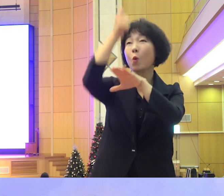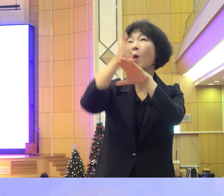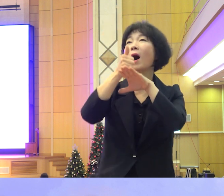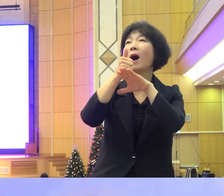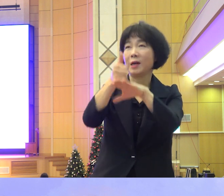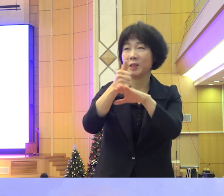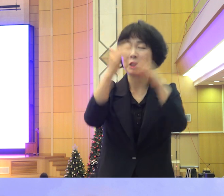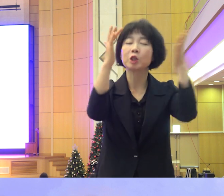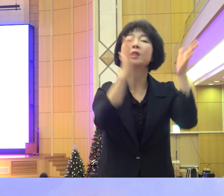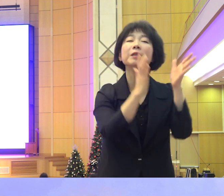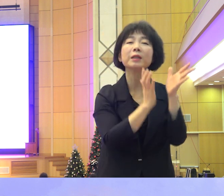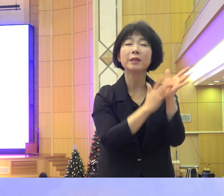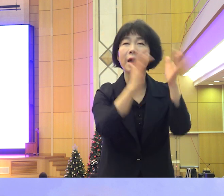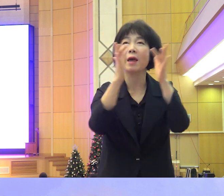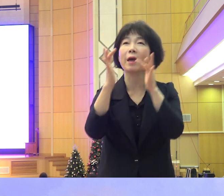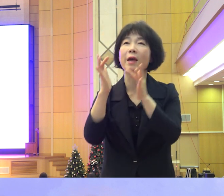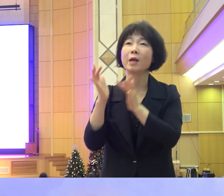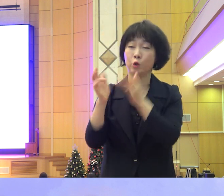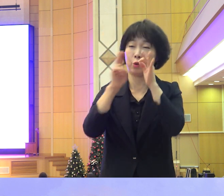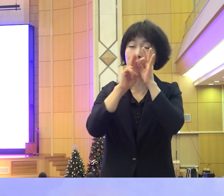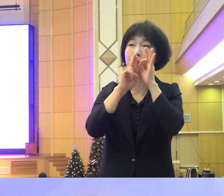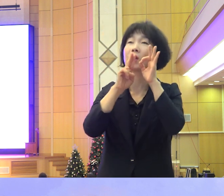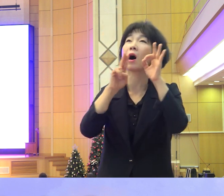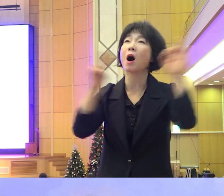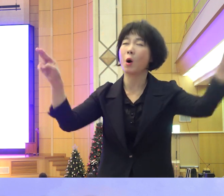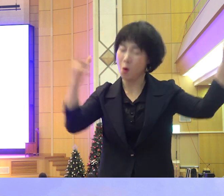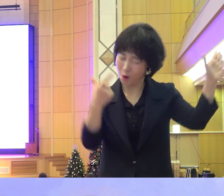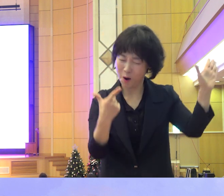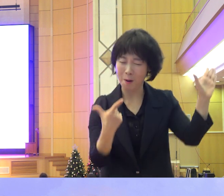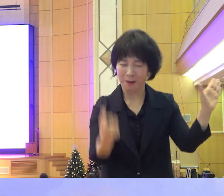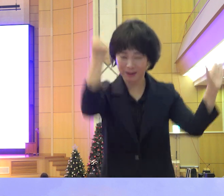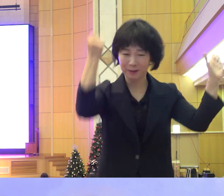경배하오니 왕이신 예수여